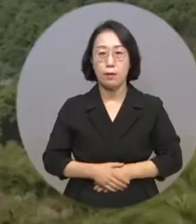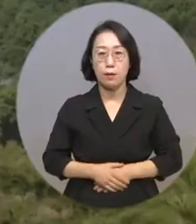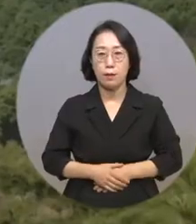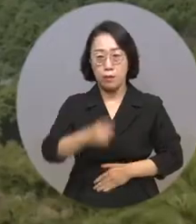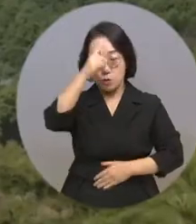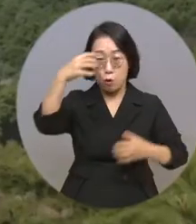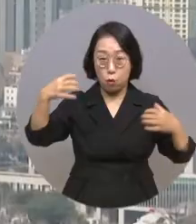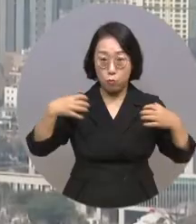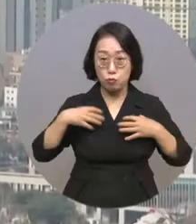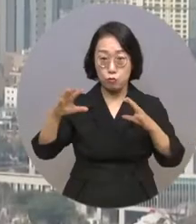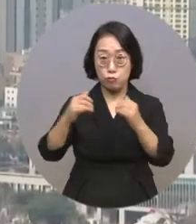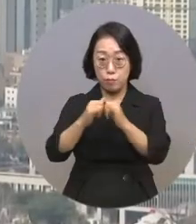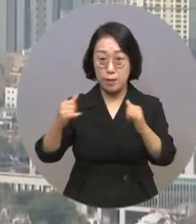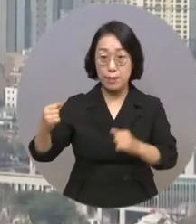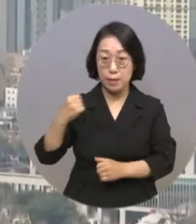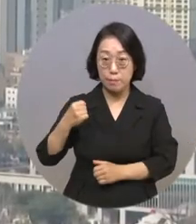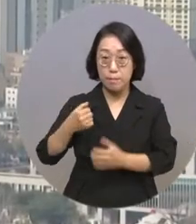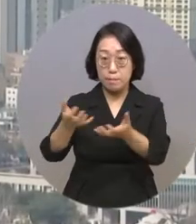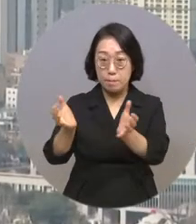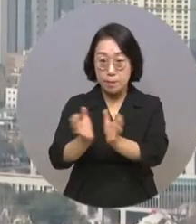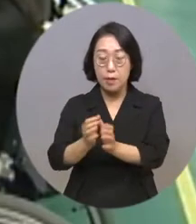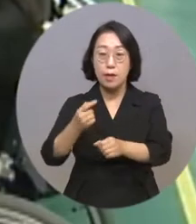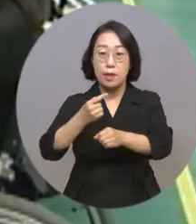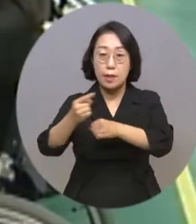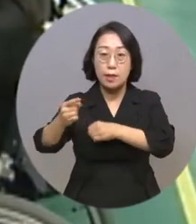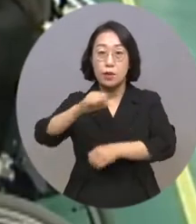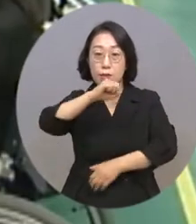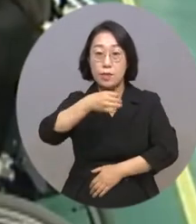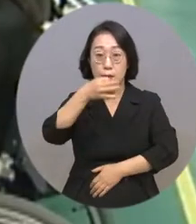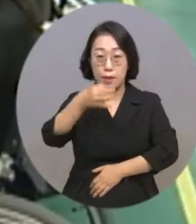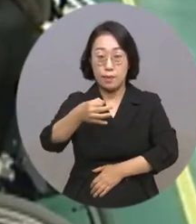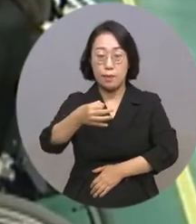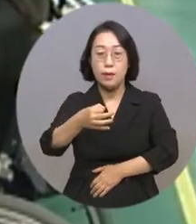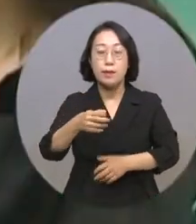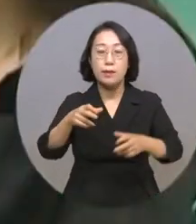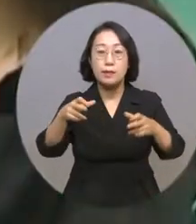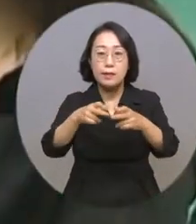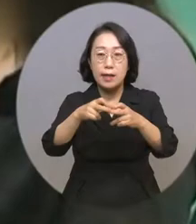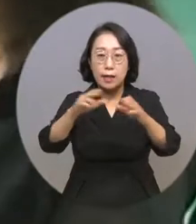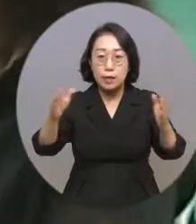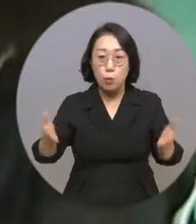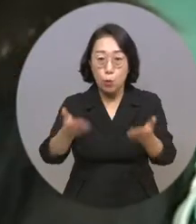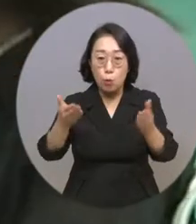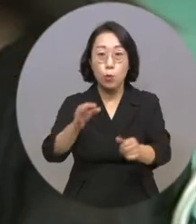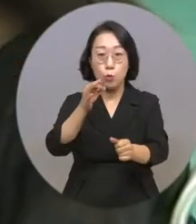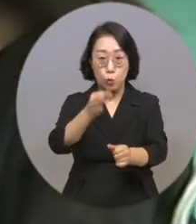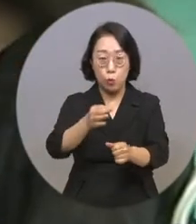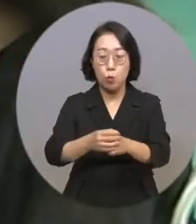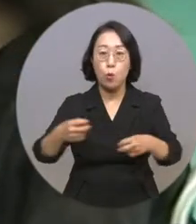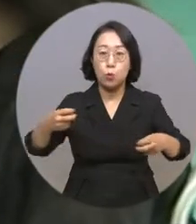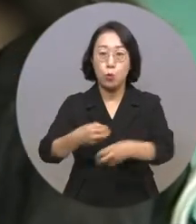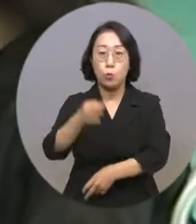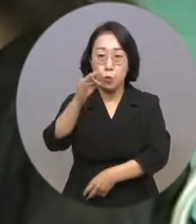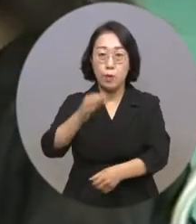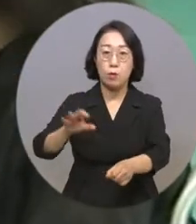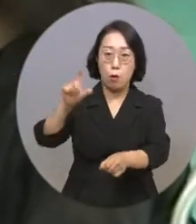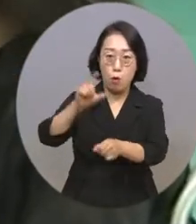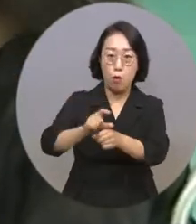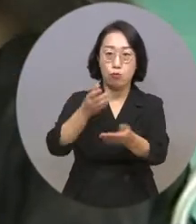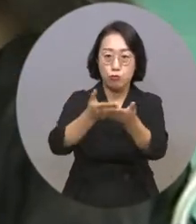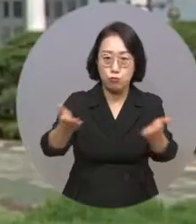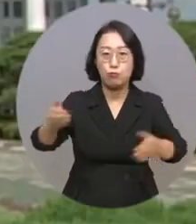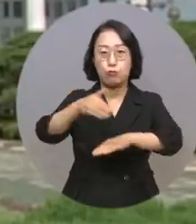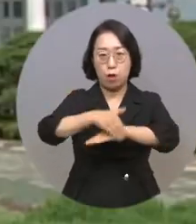정부와 국민의힘이 내년도 예산안에 장애인 고용장려금 인상과 저소득 장애인을 위한 교통비 신설 등을 반영하기로